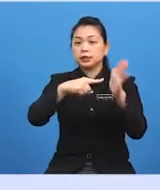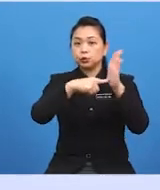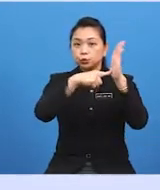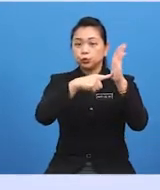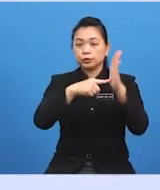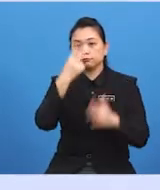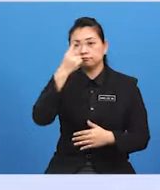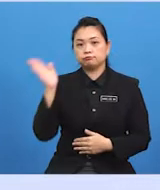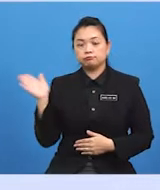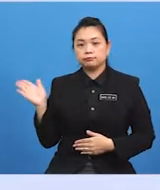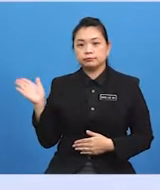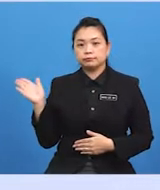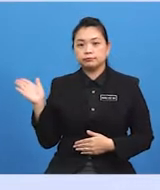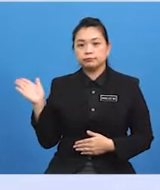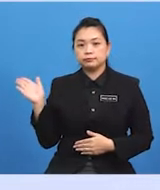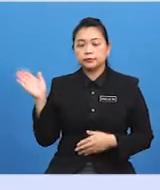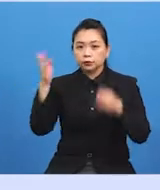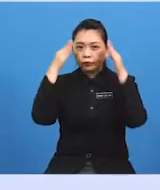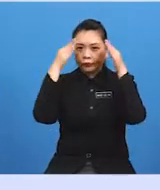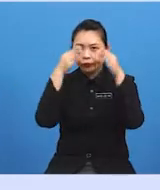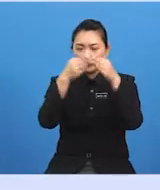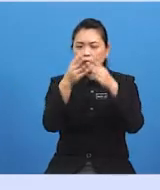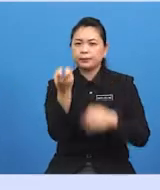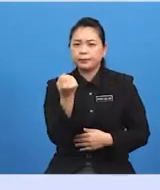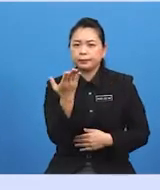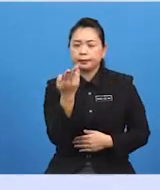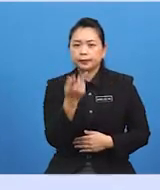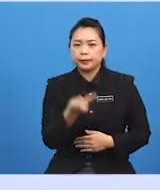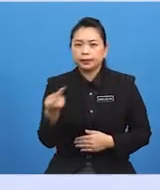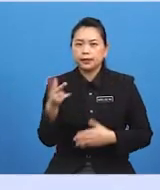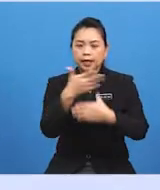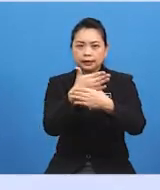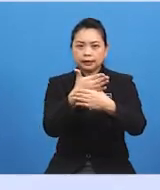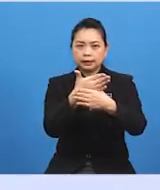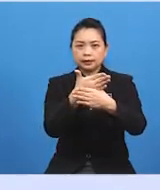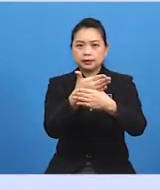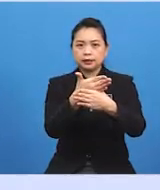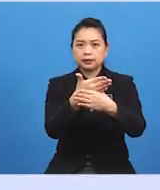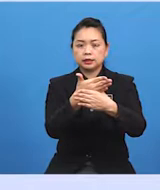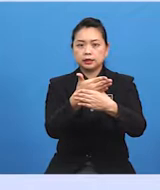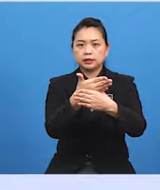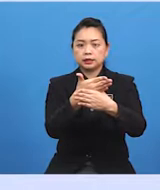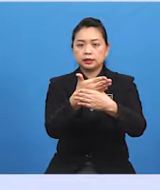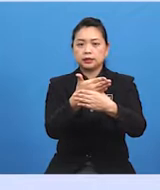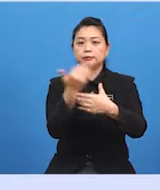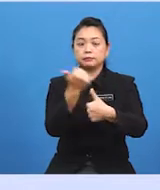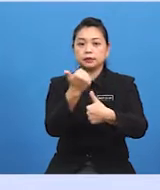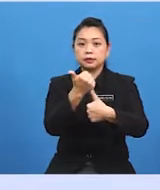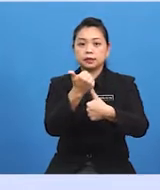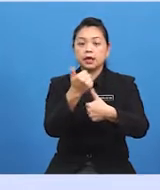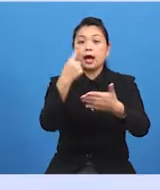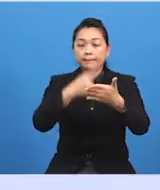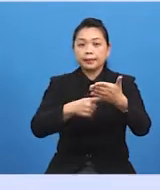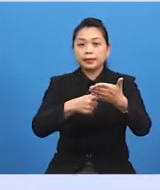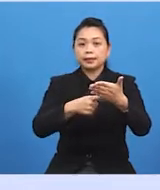Beri perhatian kepada beberapa perkara. Antaranya, pertama, apakah nada bagi lagu ini?